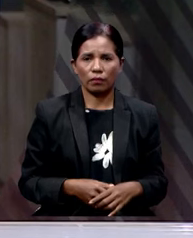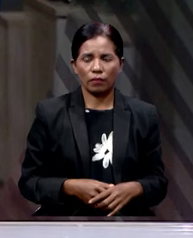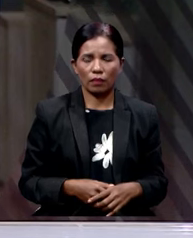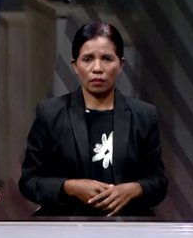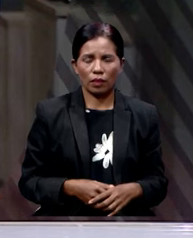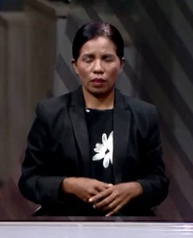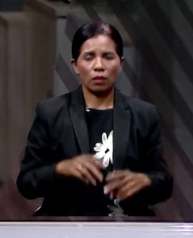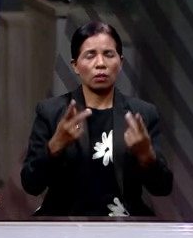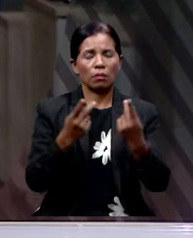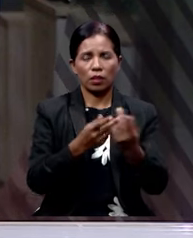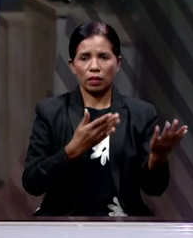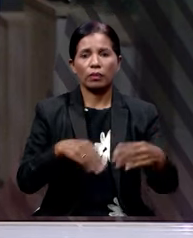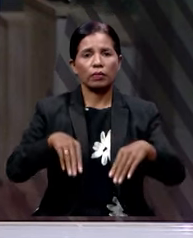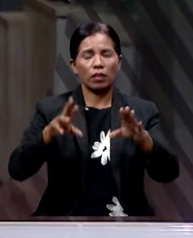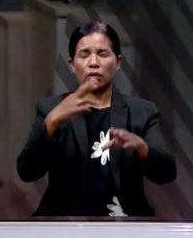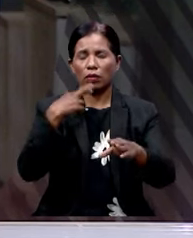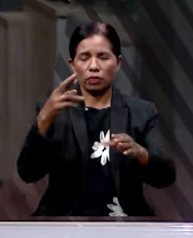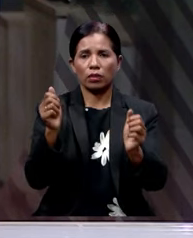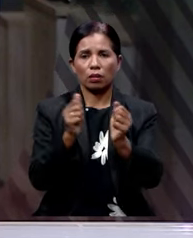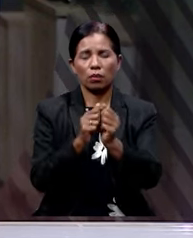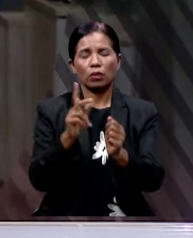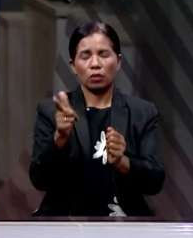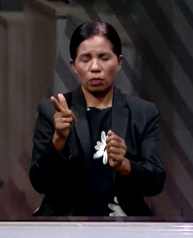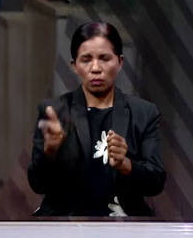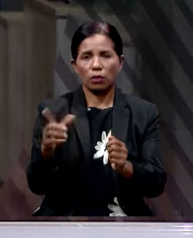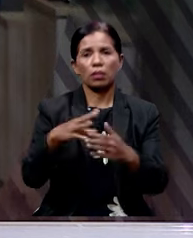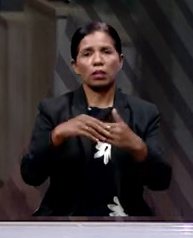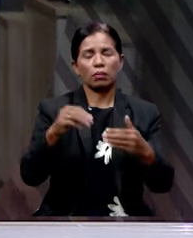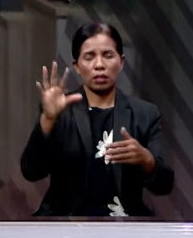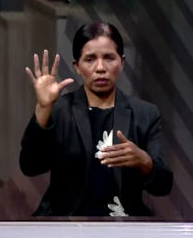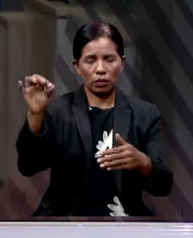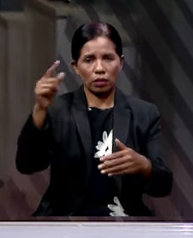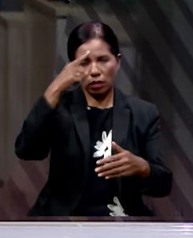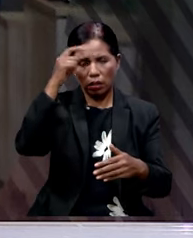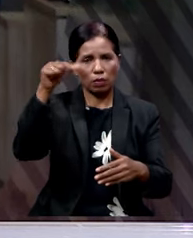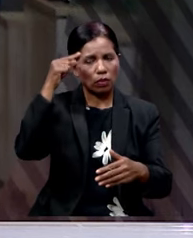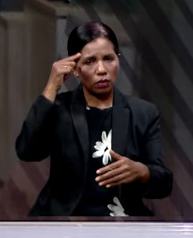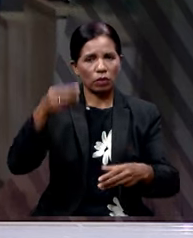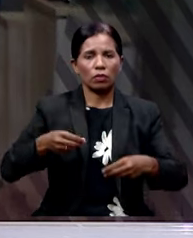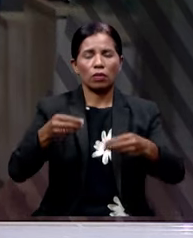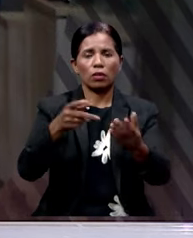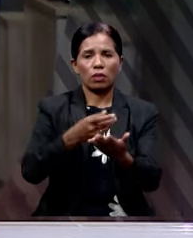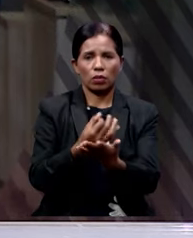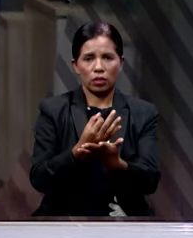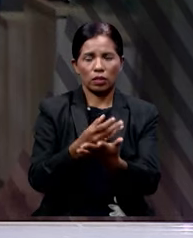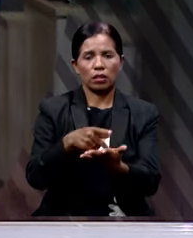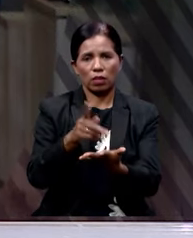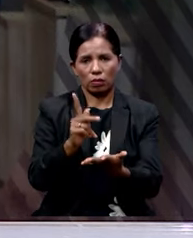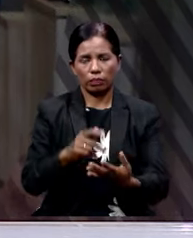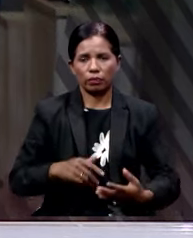Imprese importadora fan una fos kilograma rua nulu ba dolar sia tamba governo fona subsidio.